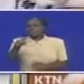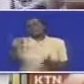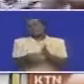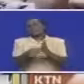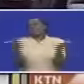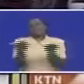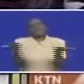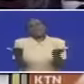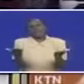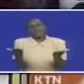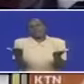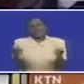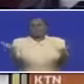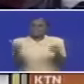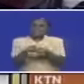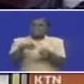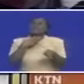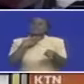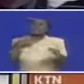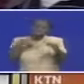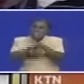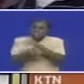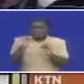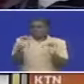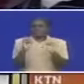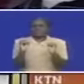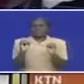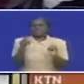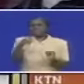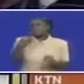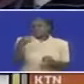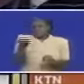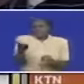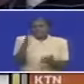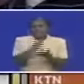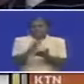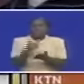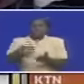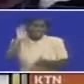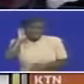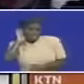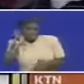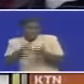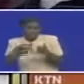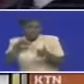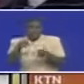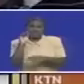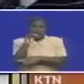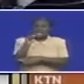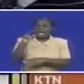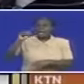gani? Hata wataki watu waingie kuzunguka na kuna wasemekana wako. Lakini tunasikia wanaitishwa